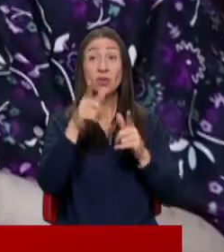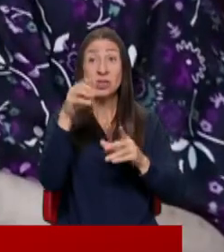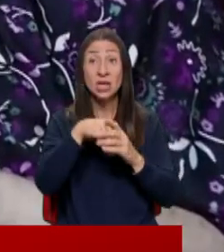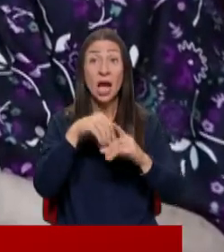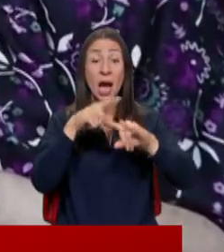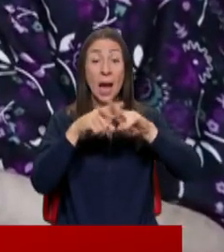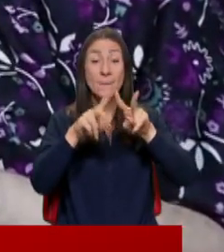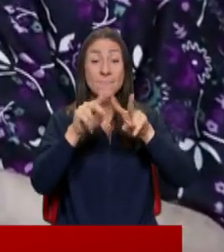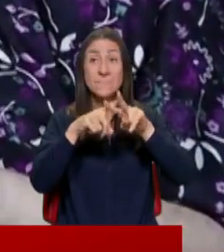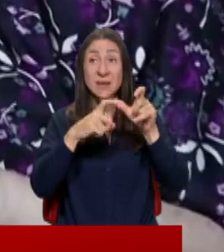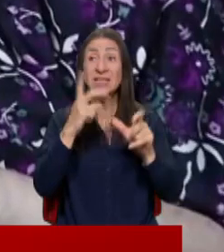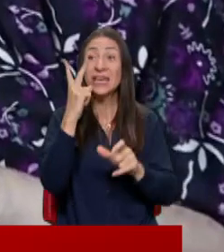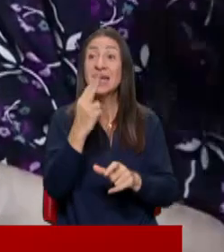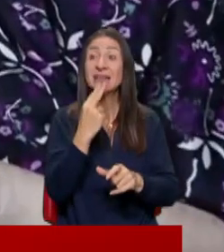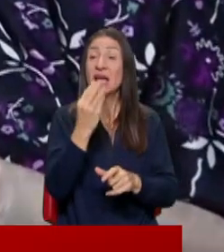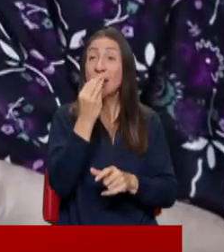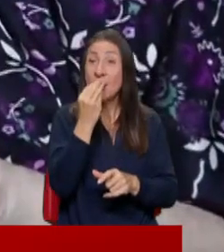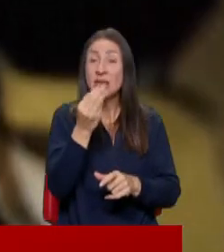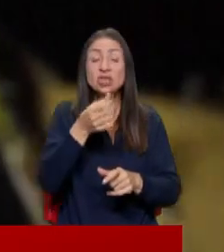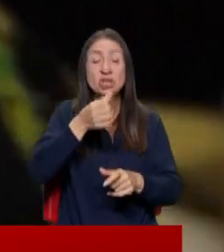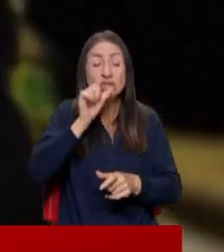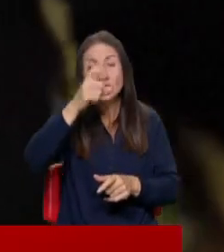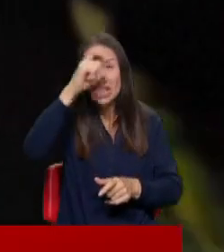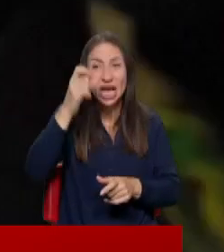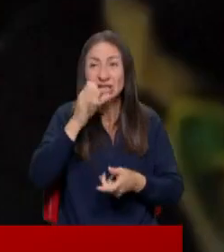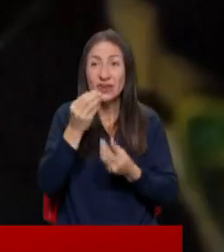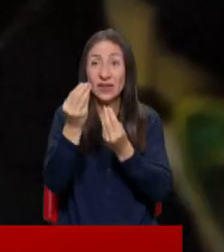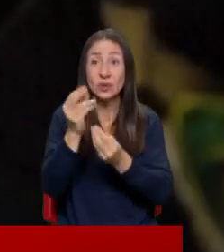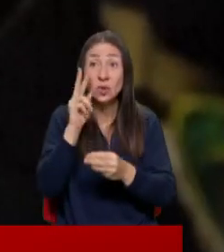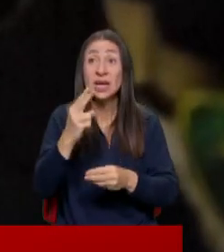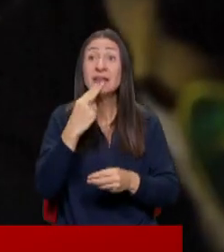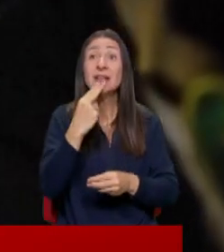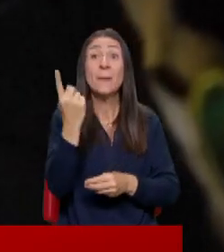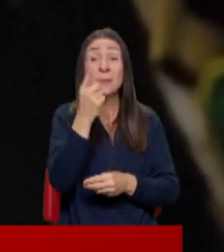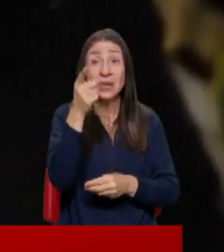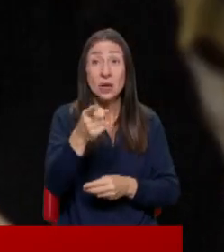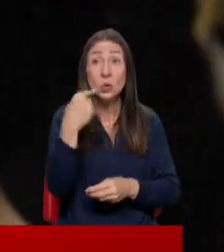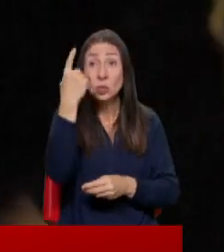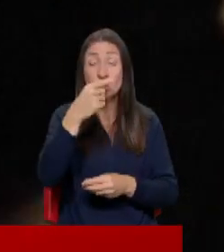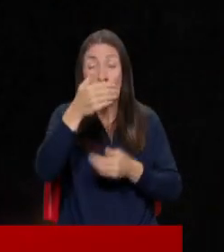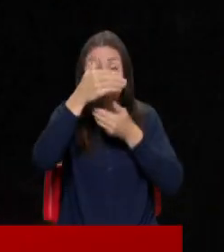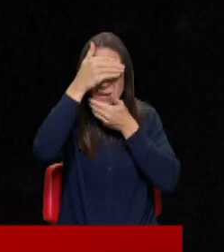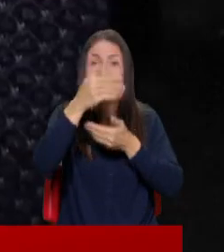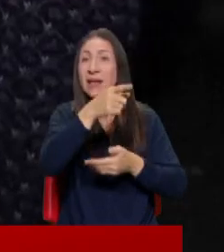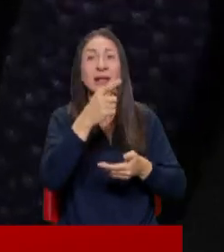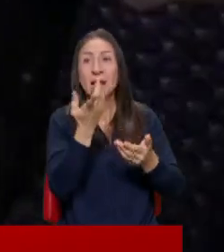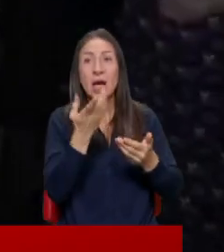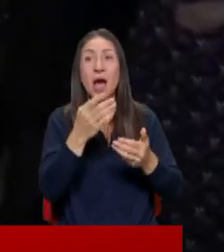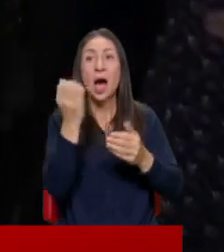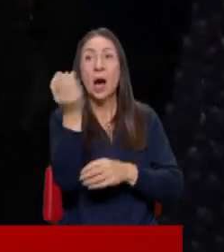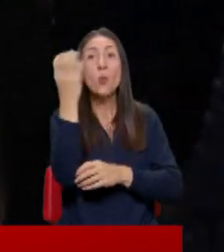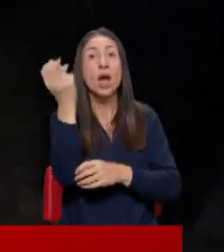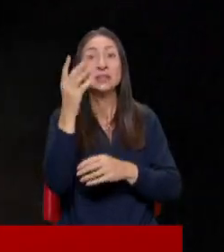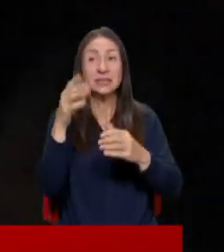Görüntülerde Hamaslıların iki kadına yiyecek ve sıcak içecek verdiği görüldü. Kadınlardan biri yüzü maskeli Hamas üyesiyle